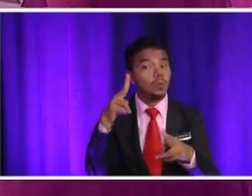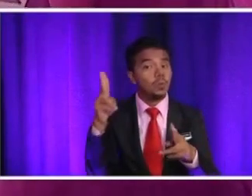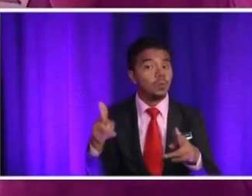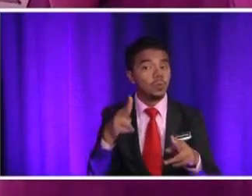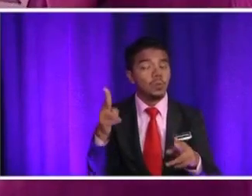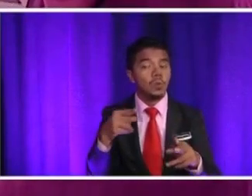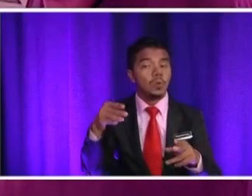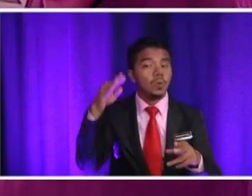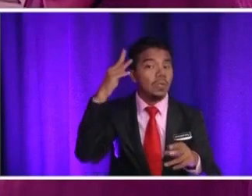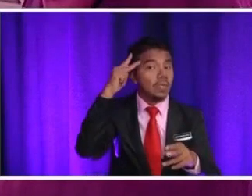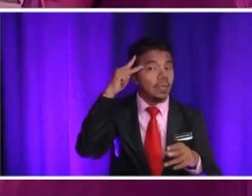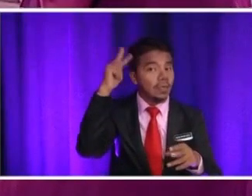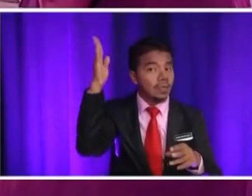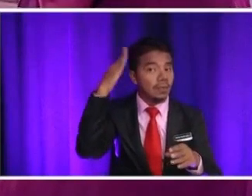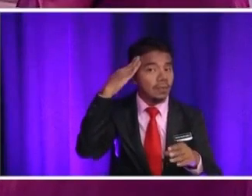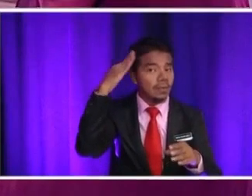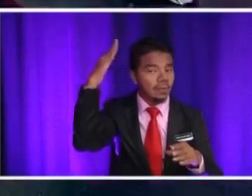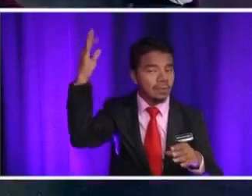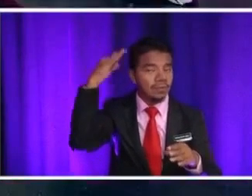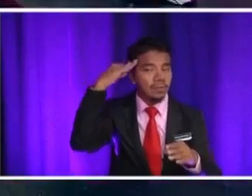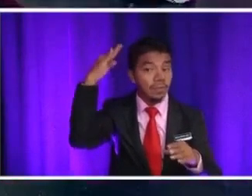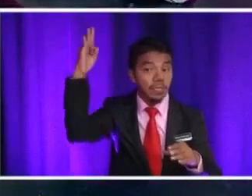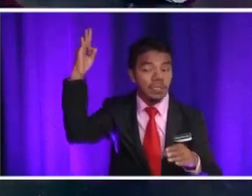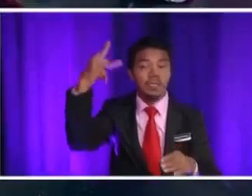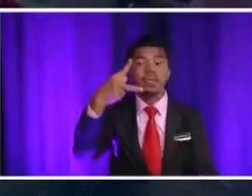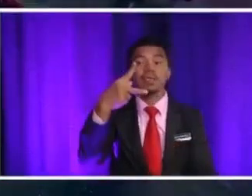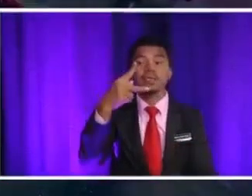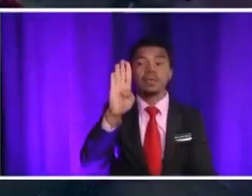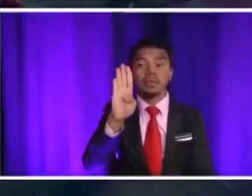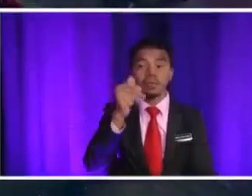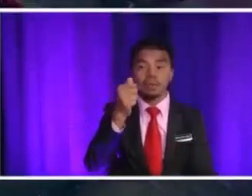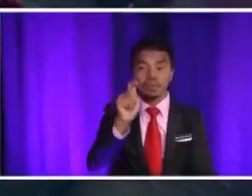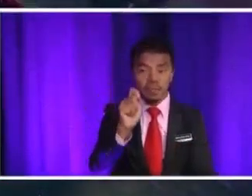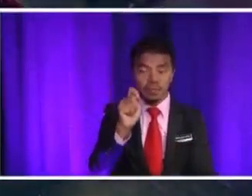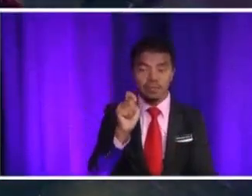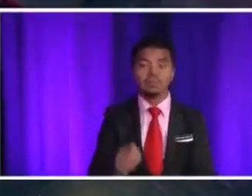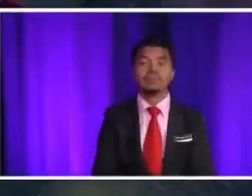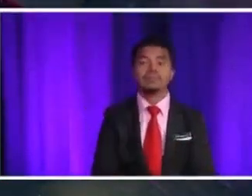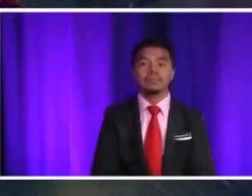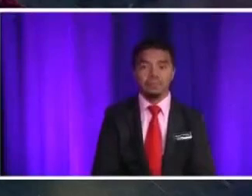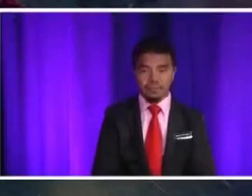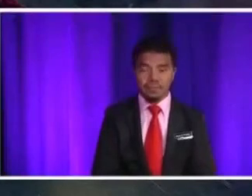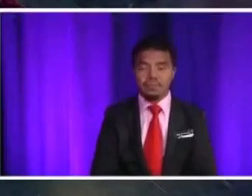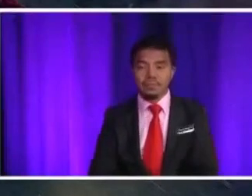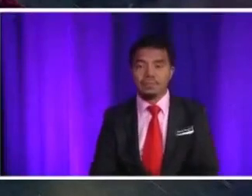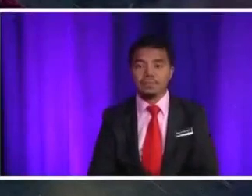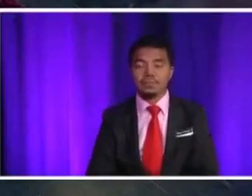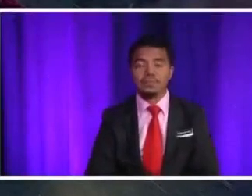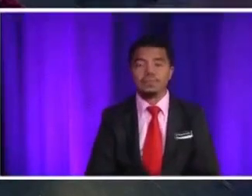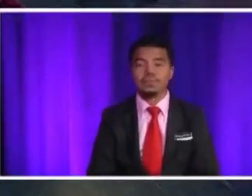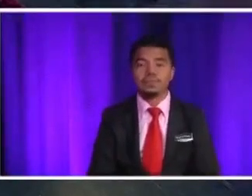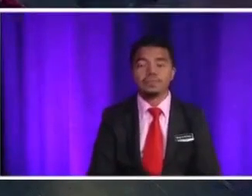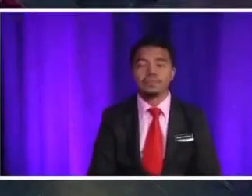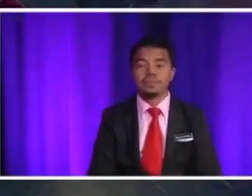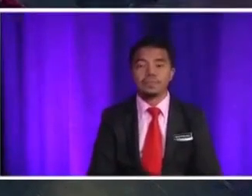Jadi dia fikir, maknanya kalau beli secara runcit, bahan-bahan untuk buat kek dah tentu mahal.